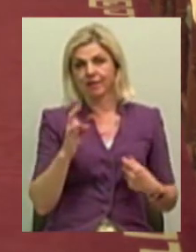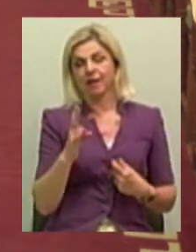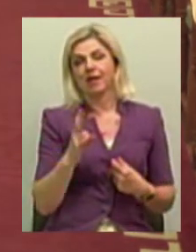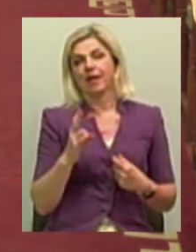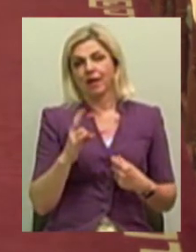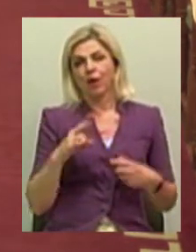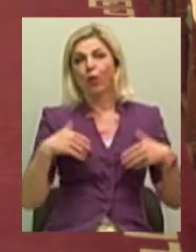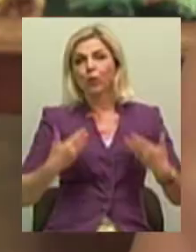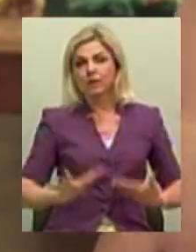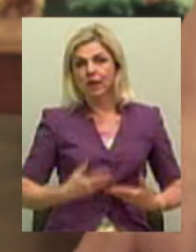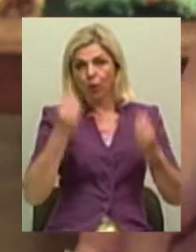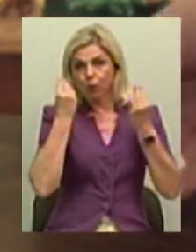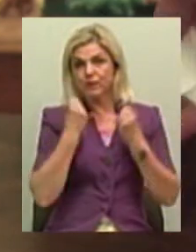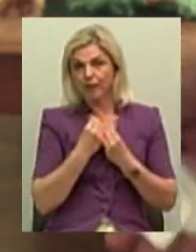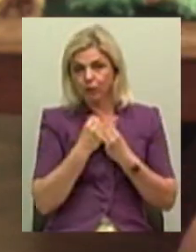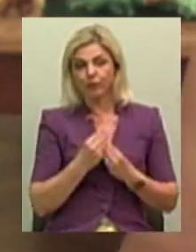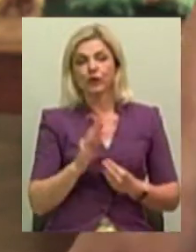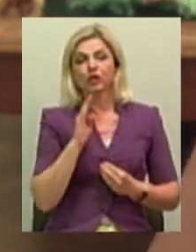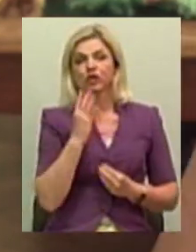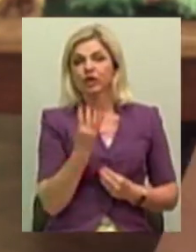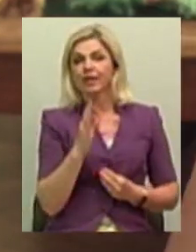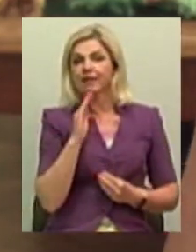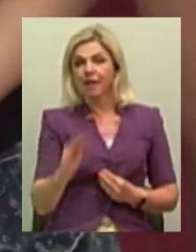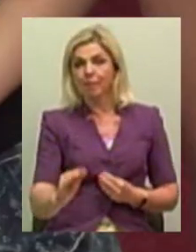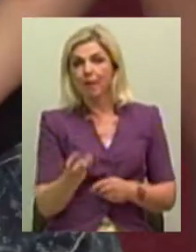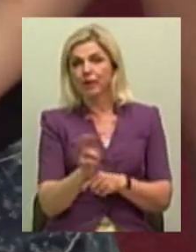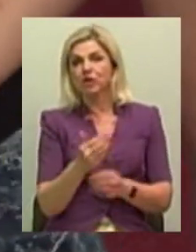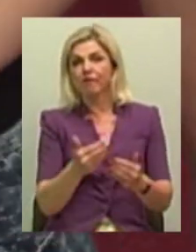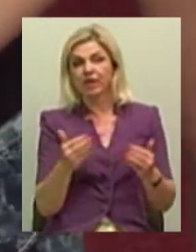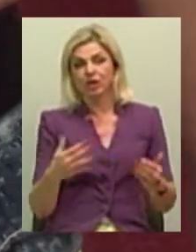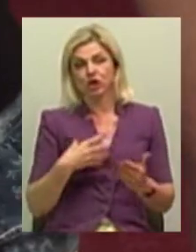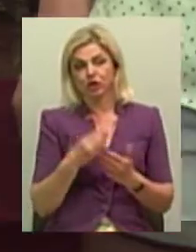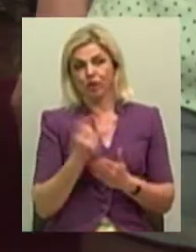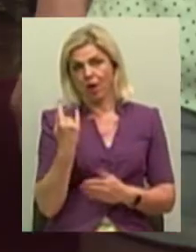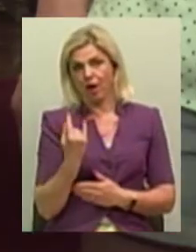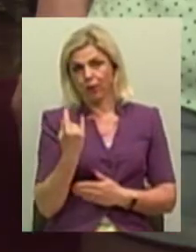з хустинкою. 4-річна Маргарита Малік прийшла на виставку з власною лялькою.